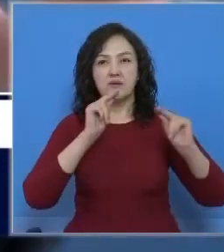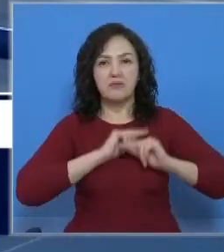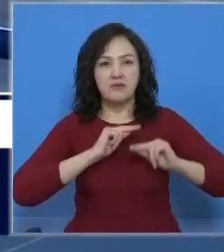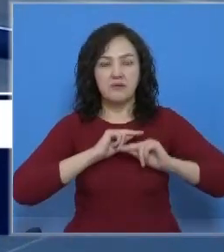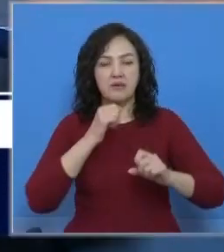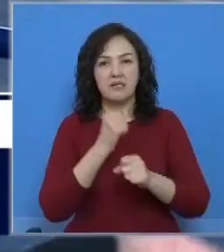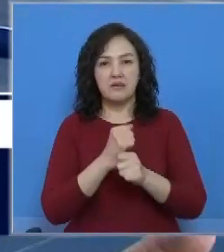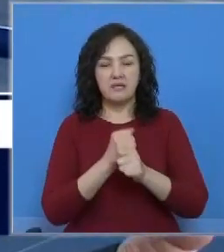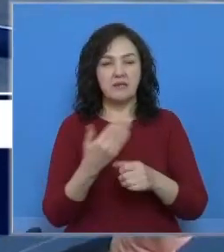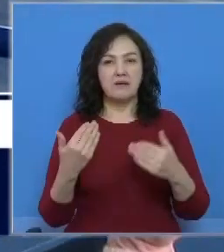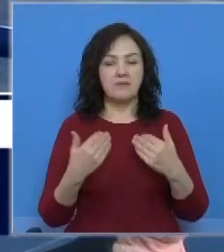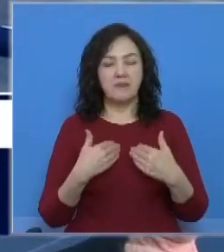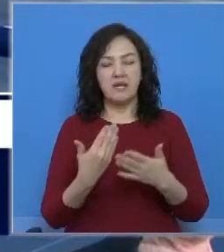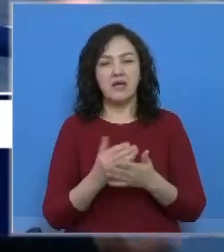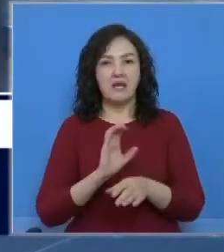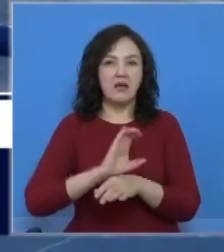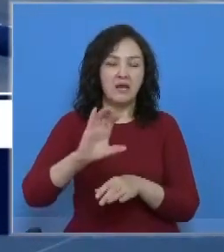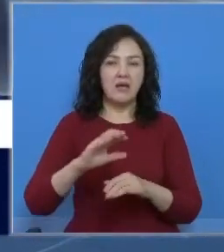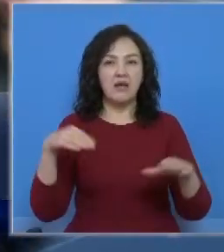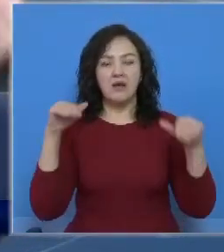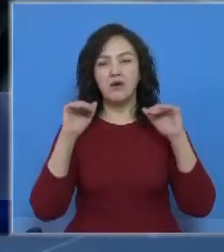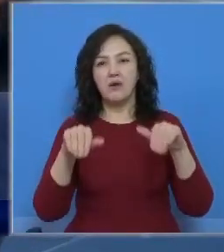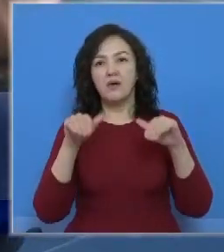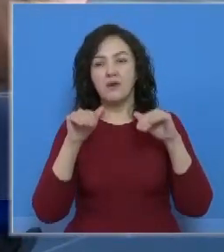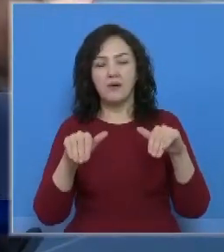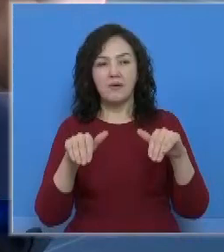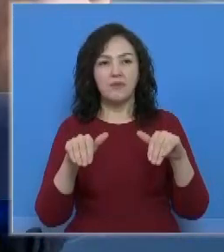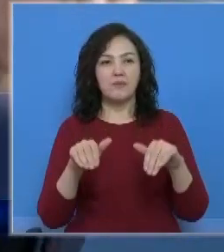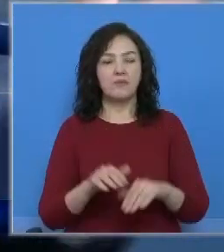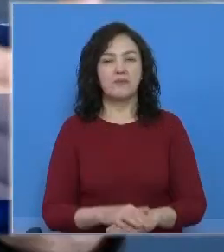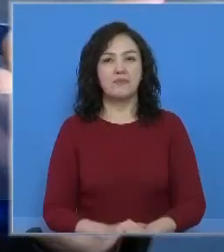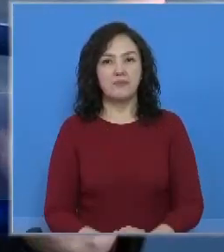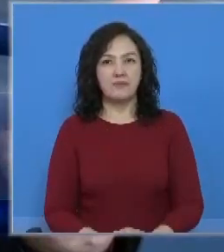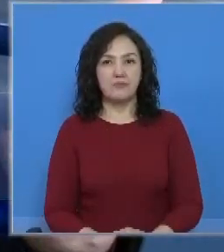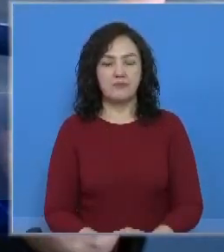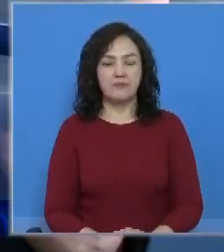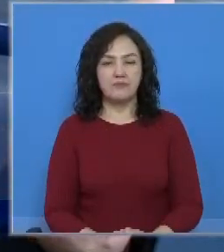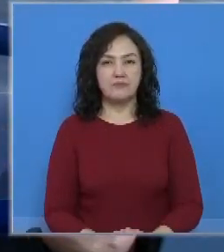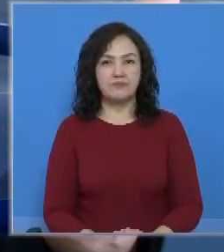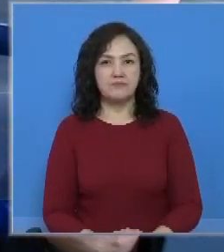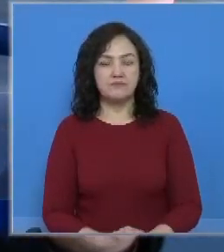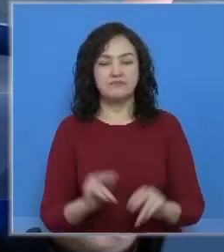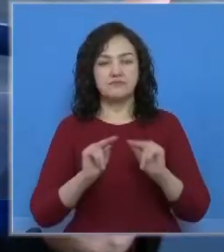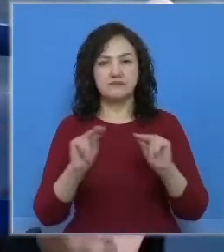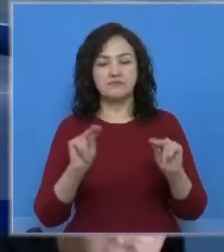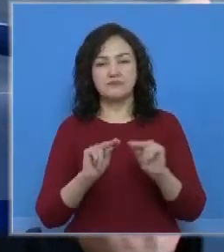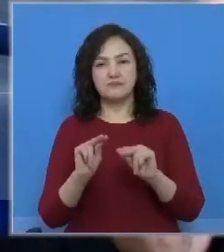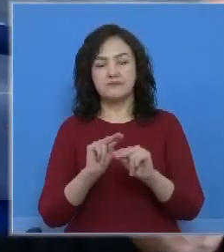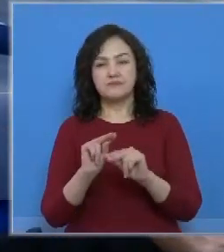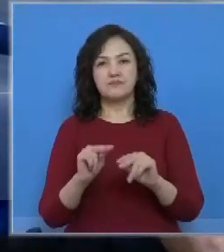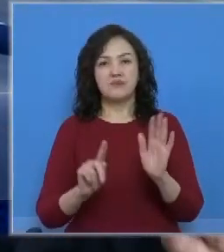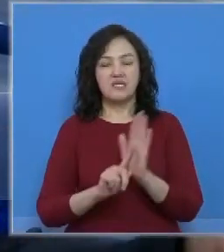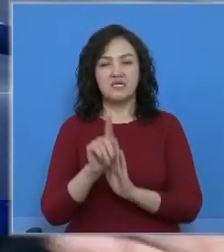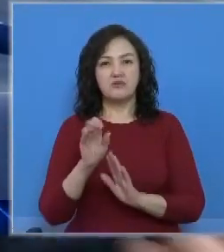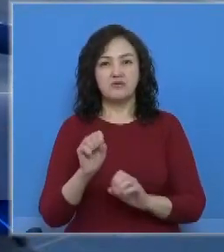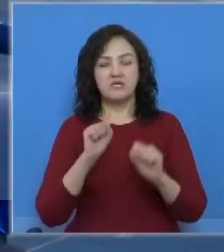меня набрали в училище там это учитывать тогда было Я преподаватель начальной военного учения